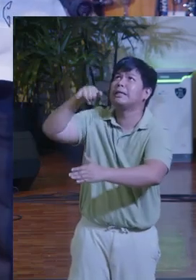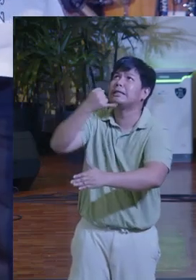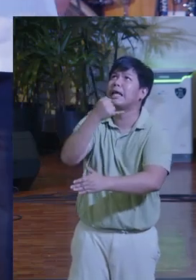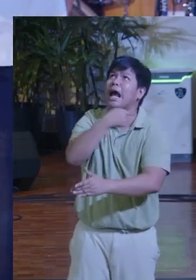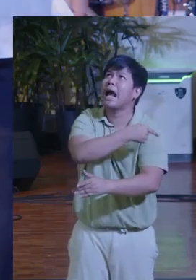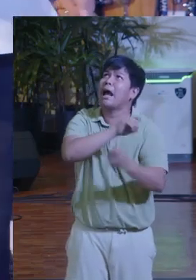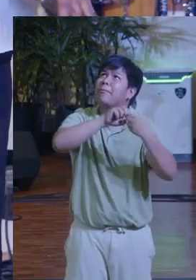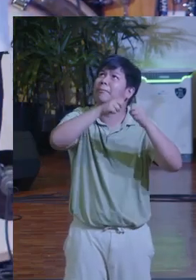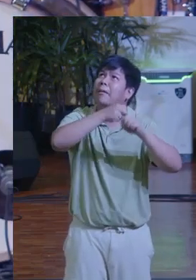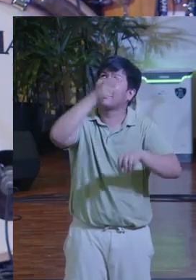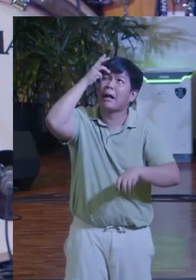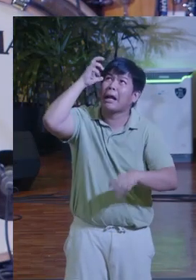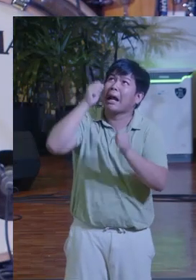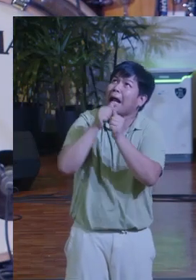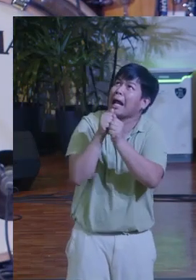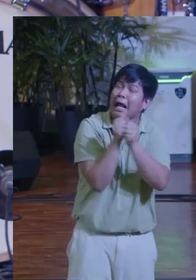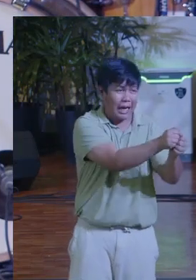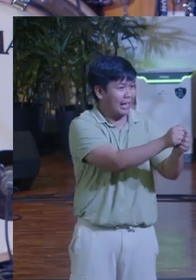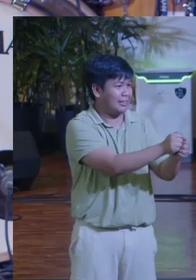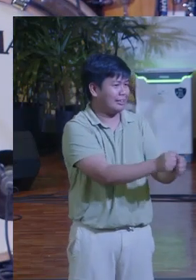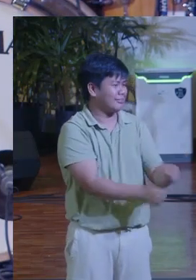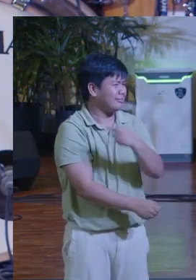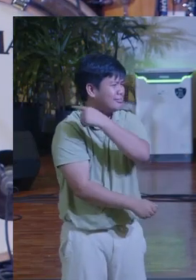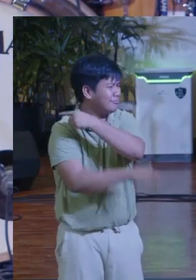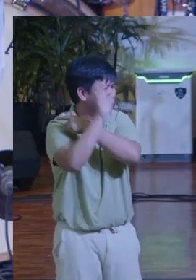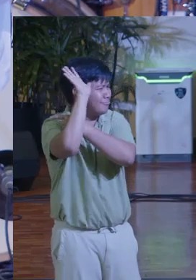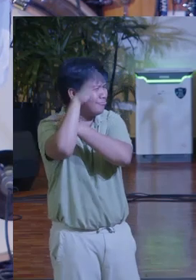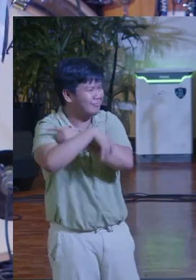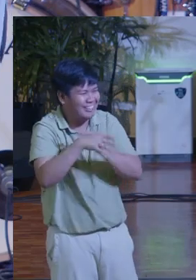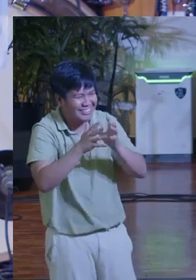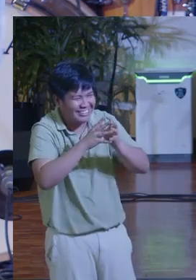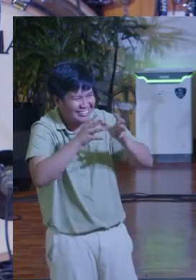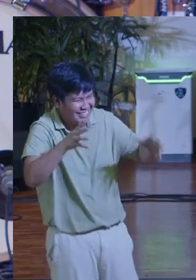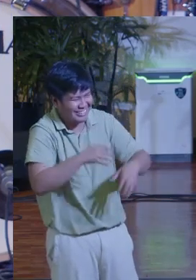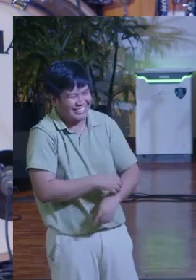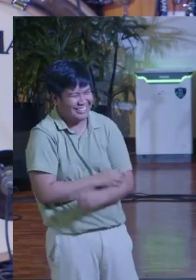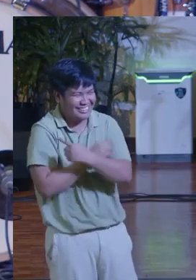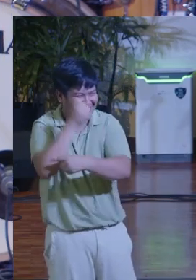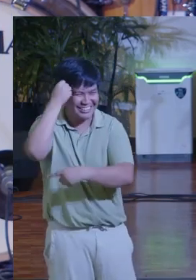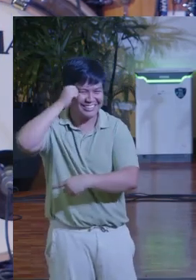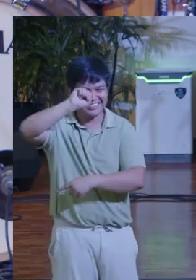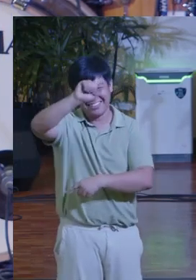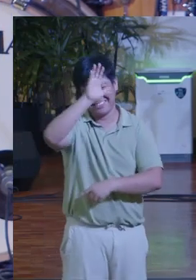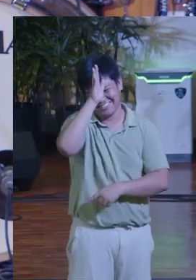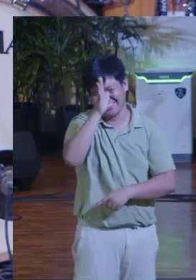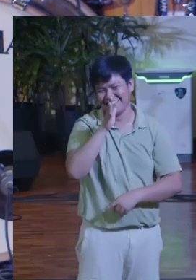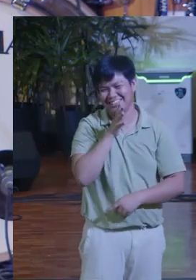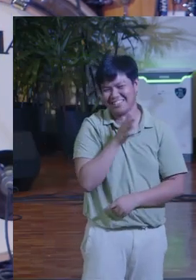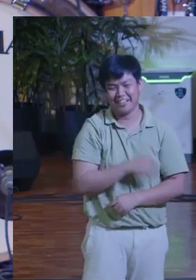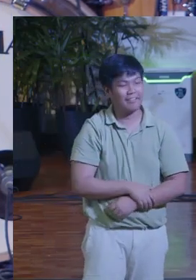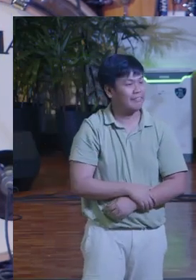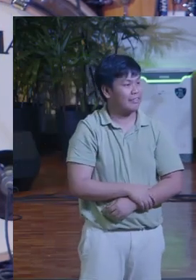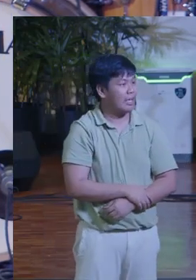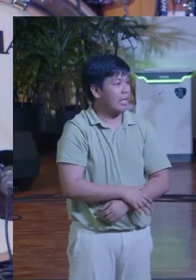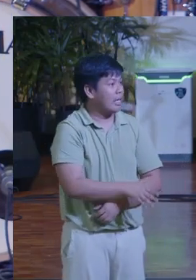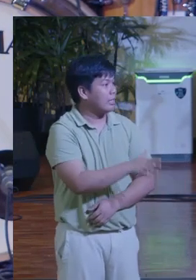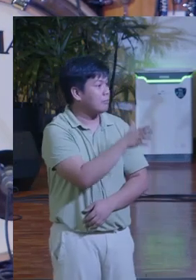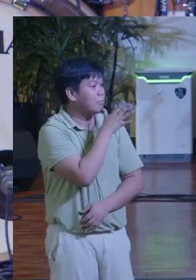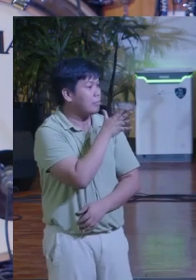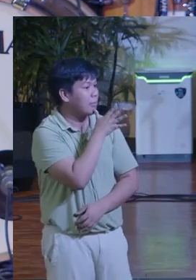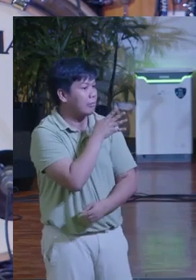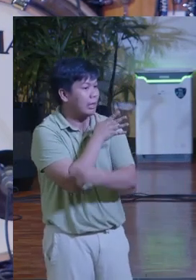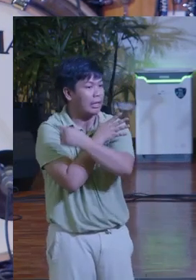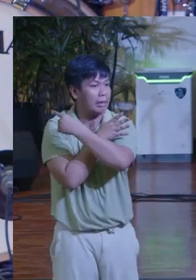lumalaki. Dahil ako po ay nagrebelde. At hindi po niya